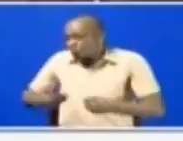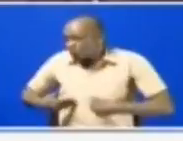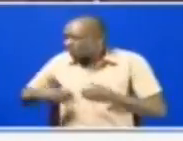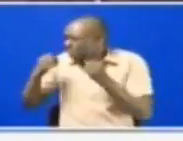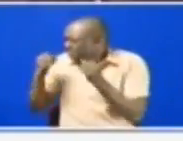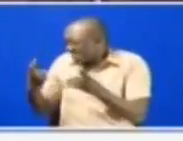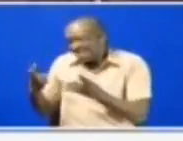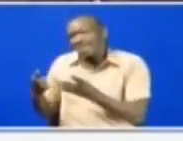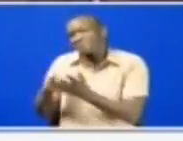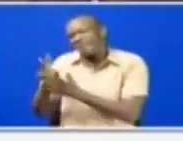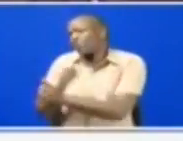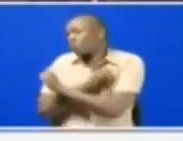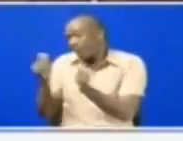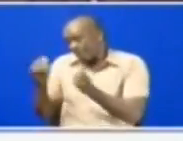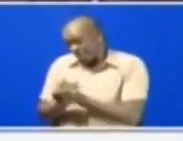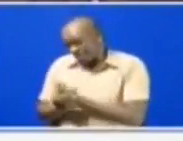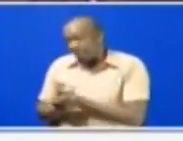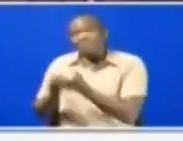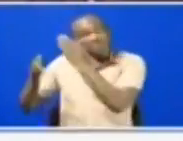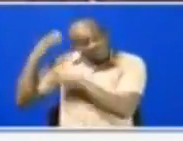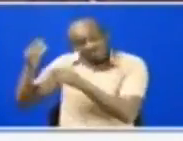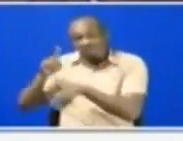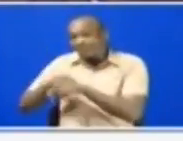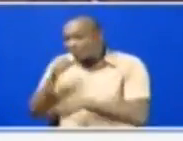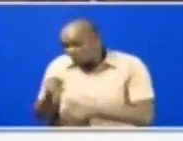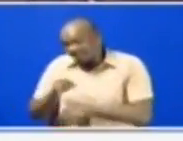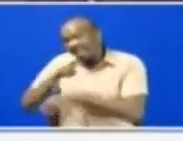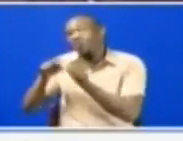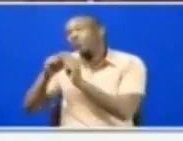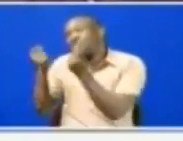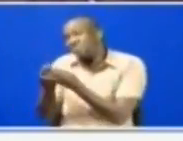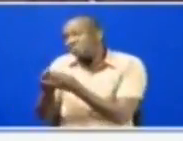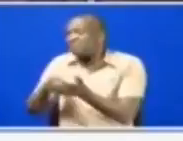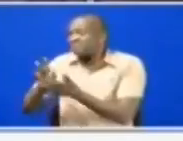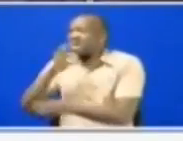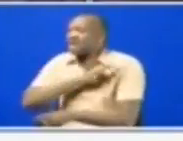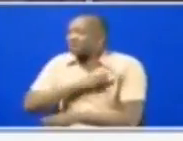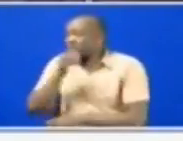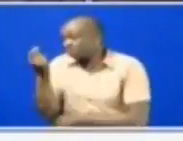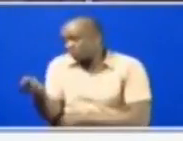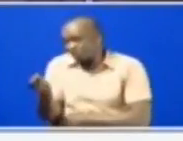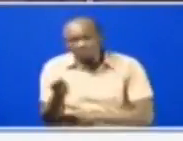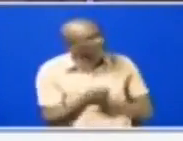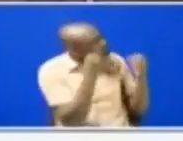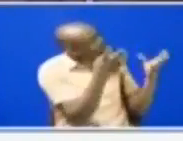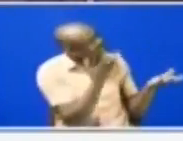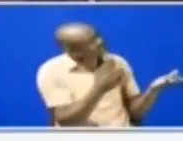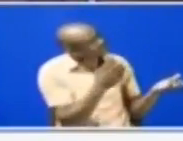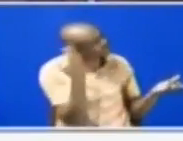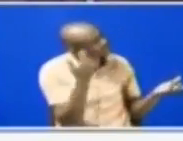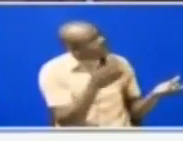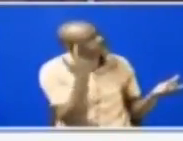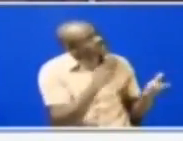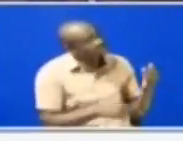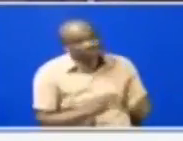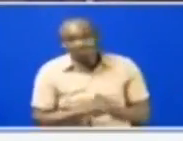wanakuja wanalipo vizuri. Mm-hmm. Enzi yetu tayari wakati tulikuwa national team ilikuwa ni allowance kidogo sana. Ulikuwa mnalipa pesa ngapi? Tulikuwa tunalipa pesa mwaka